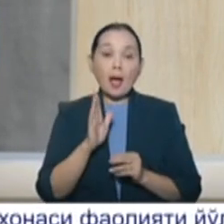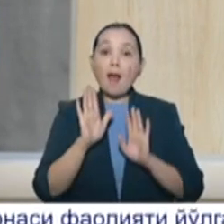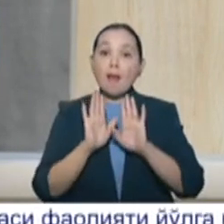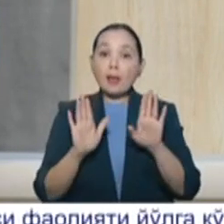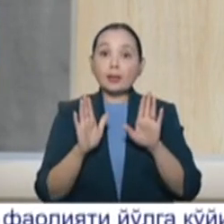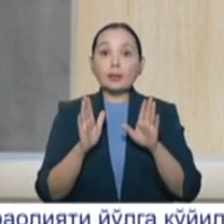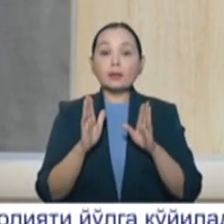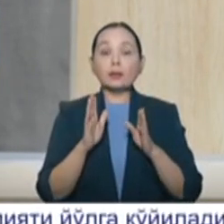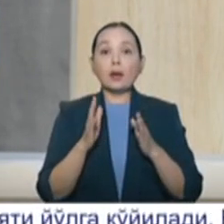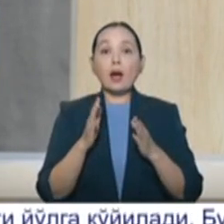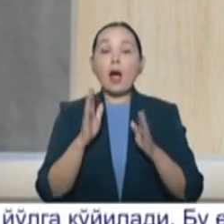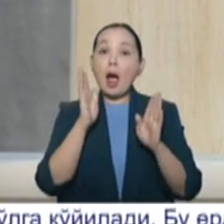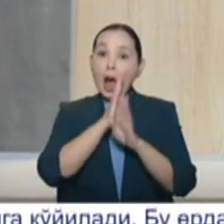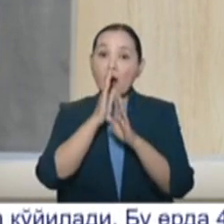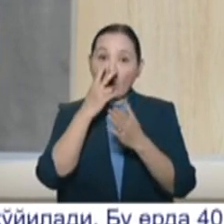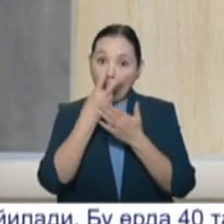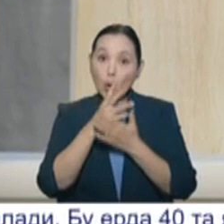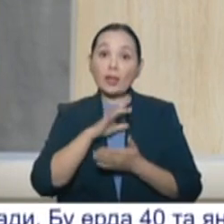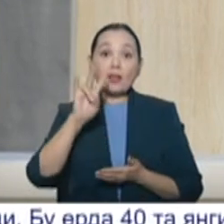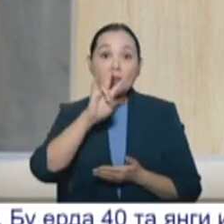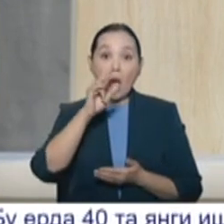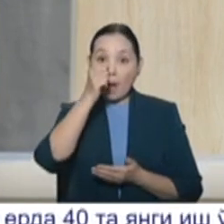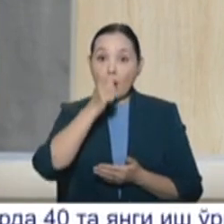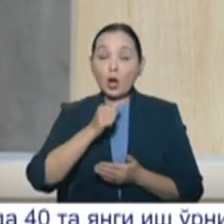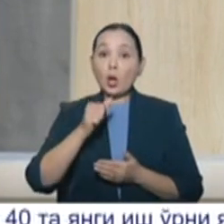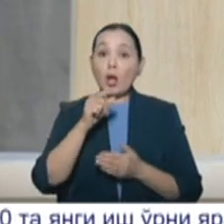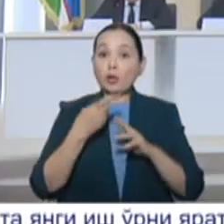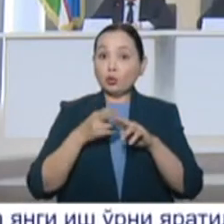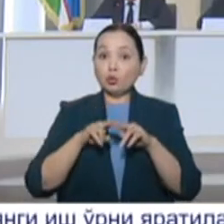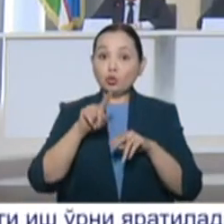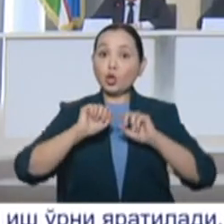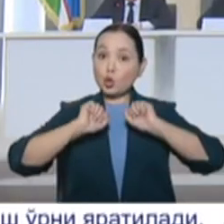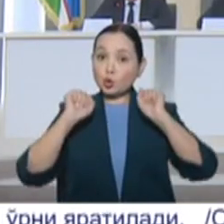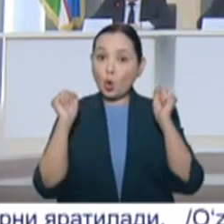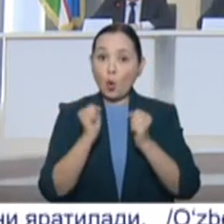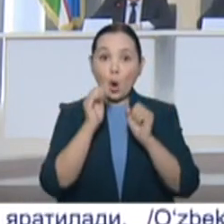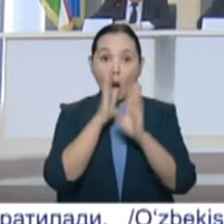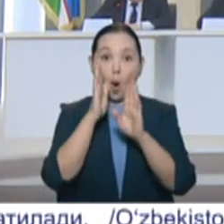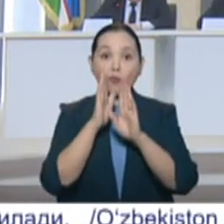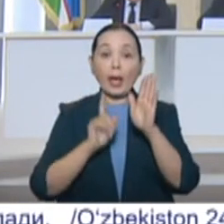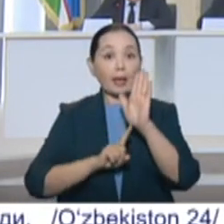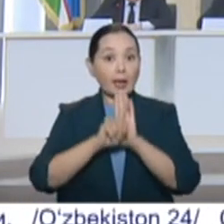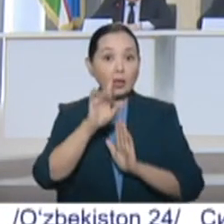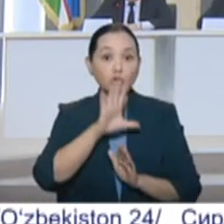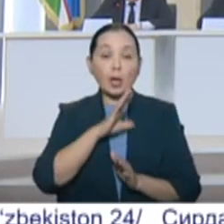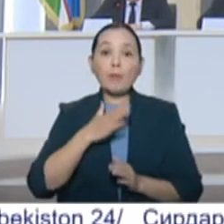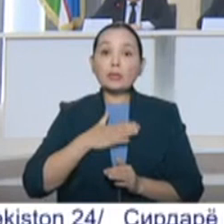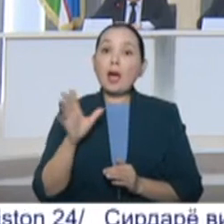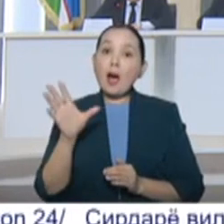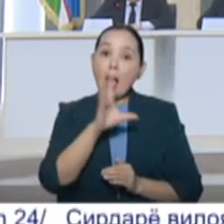mana havolarni ko'rdilaring, noyabr oyidan surunkali mana shunaqa sovuq havo kelishidan bizlarda